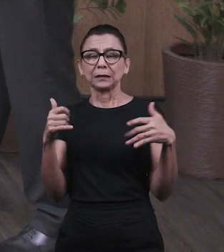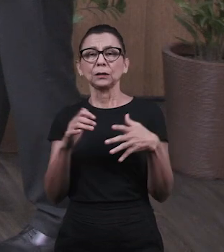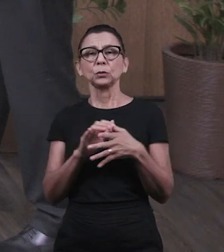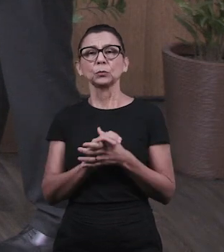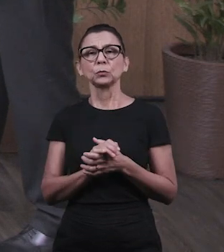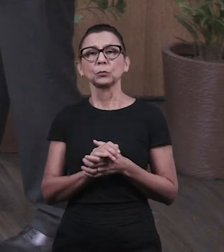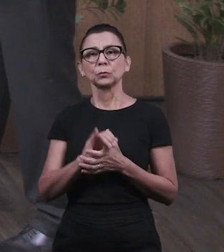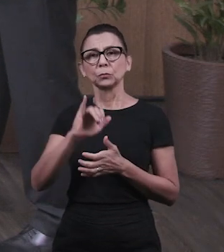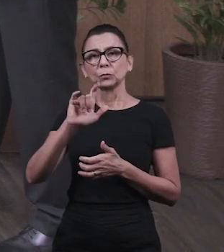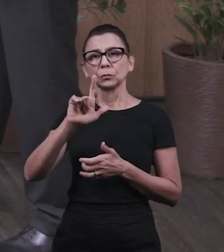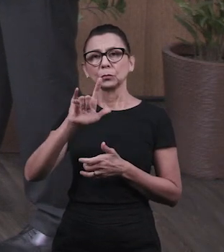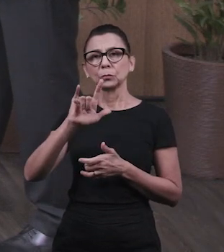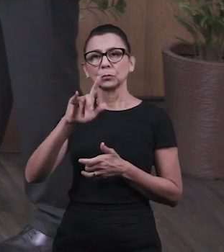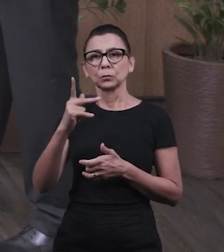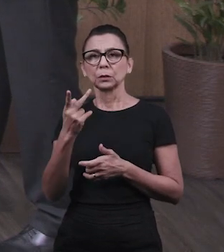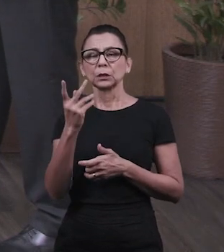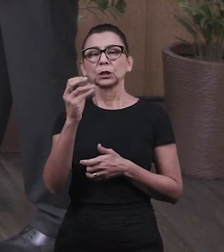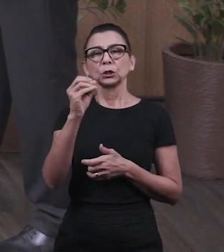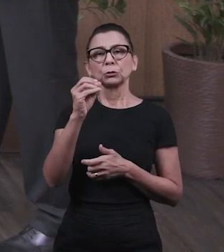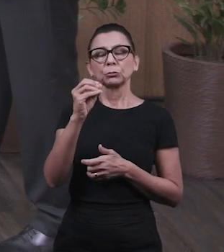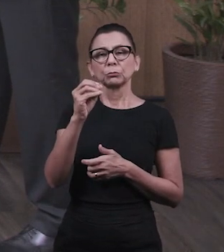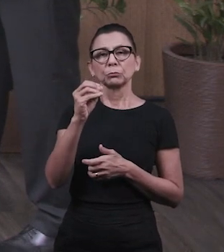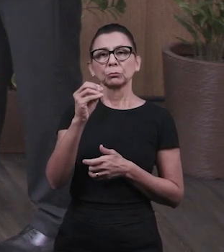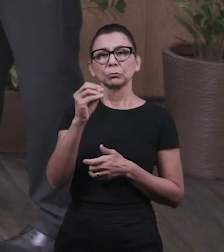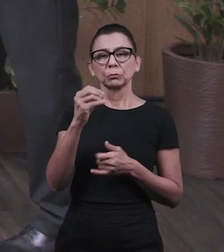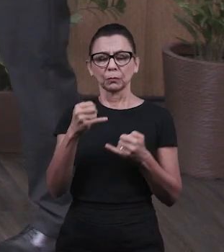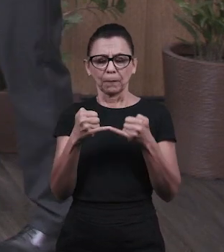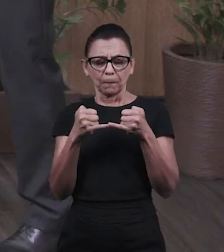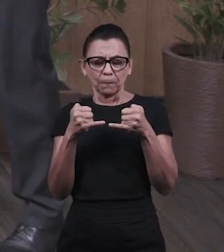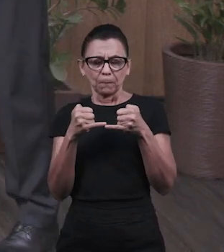чистый лен. Он говорит о чистоте и светлости,